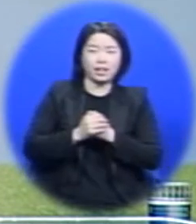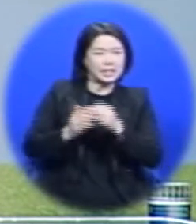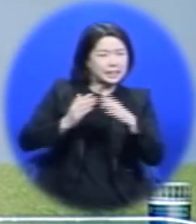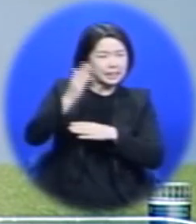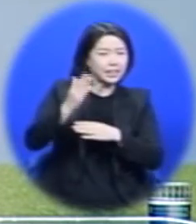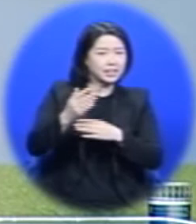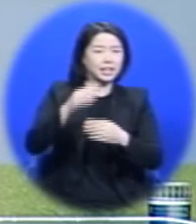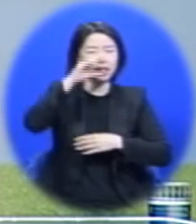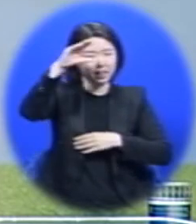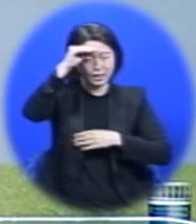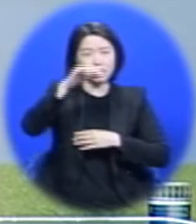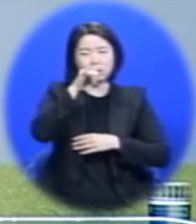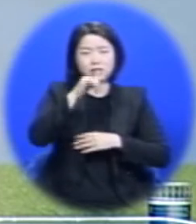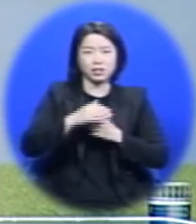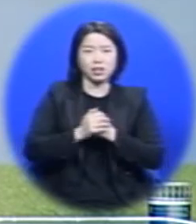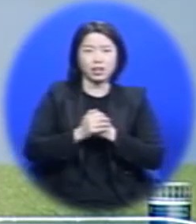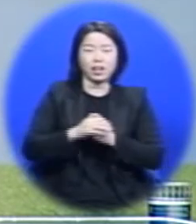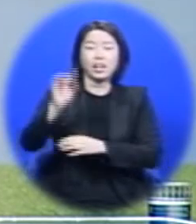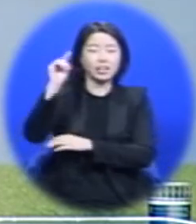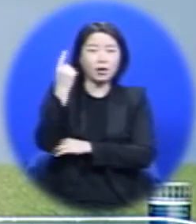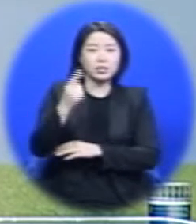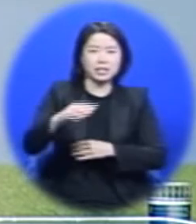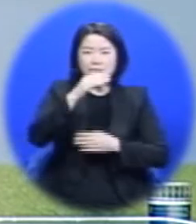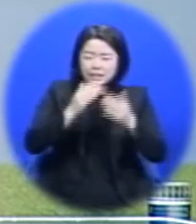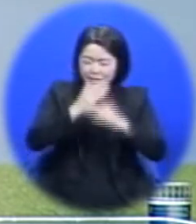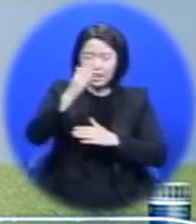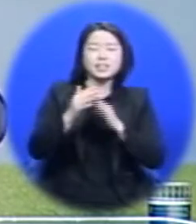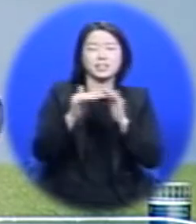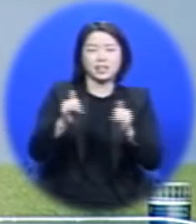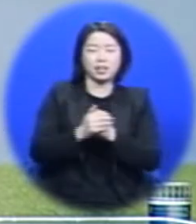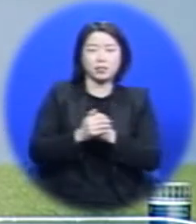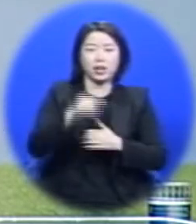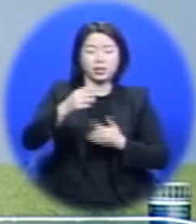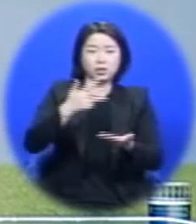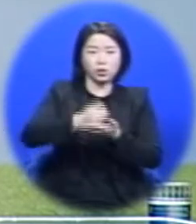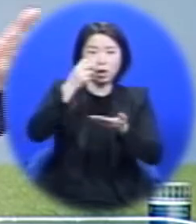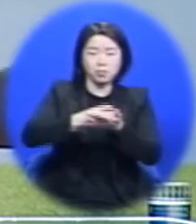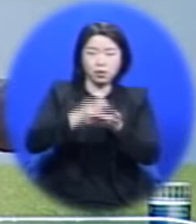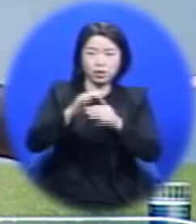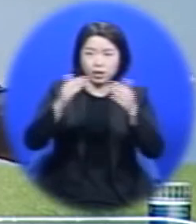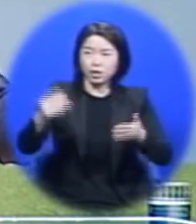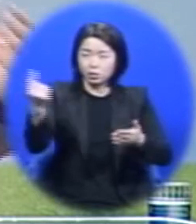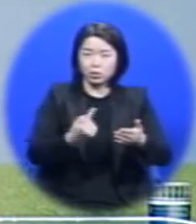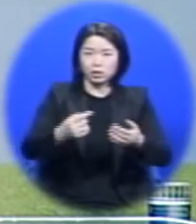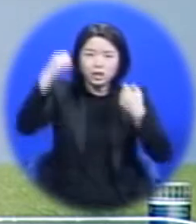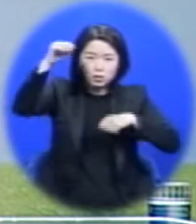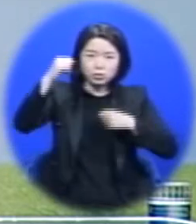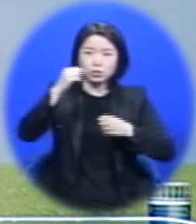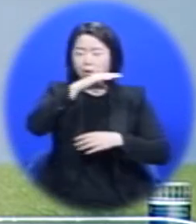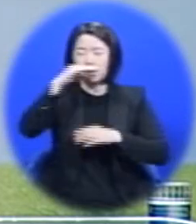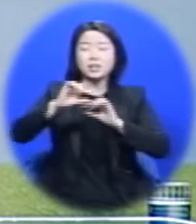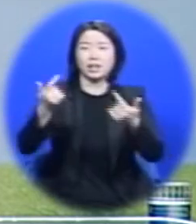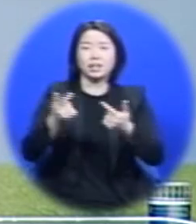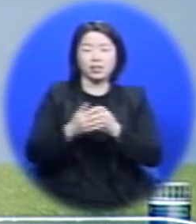게 닮았거든요. 다윗은요, 지나친 사람이에요. 그 여호와의 법궤 들어올 때 그렇게 춤추고